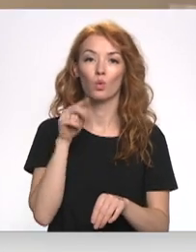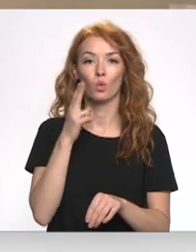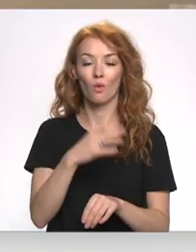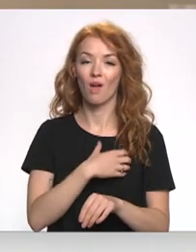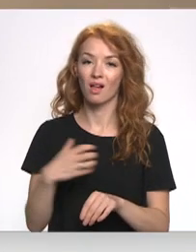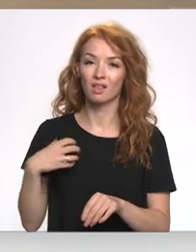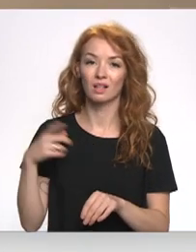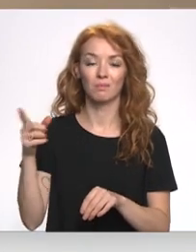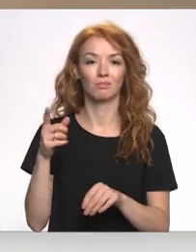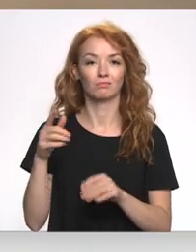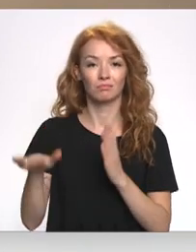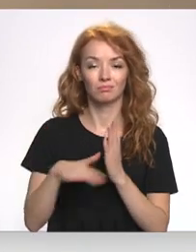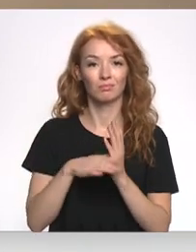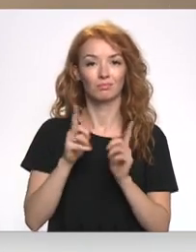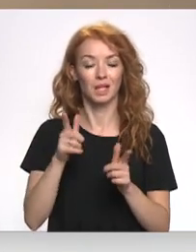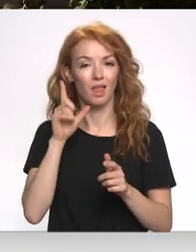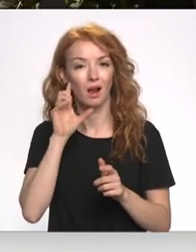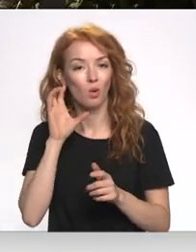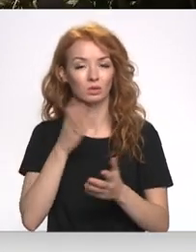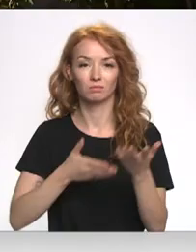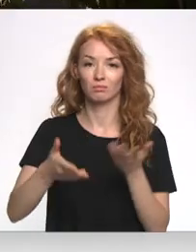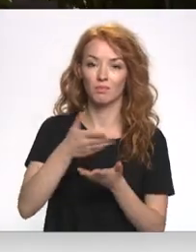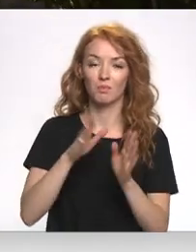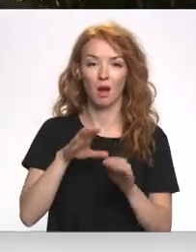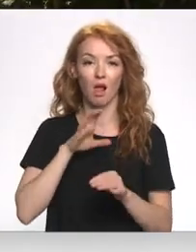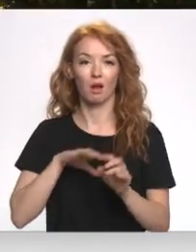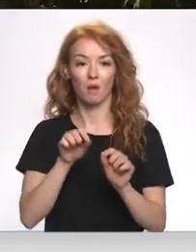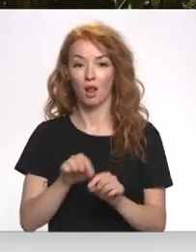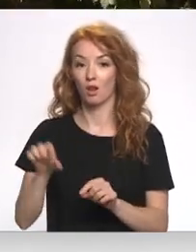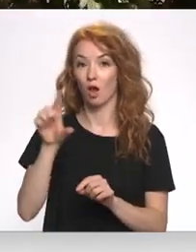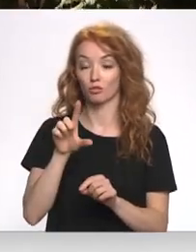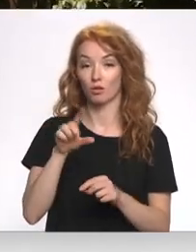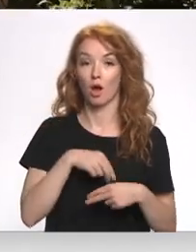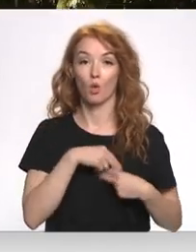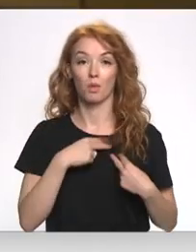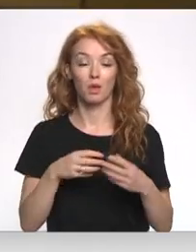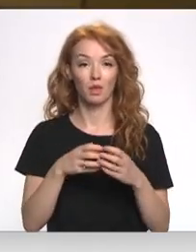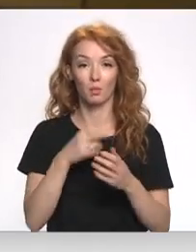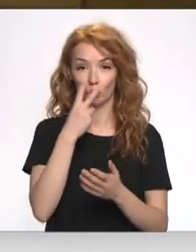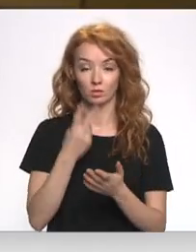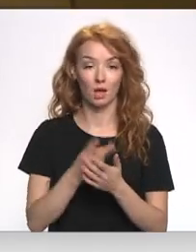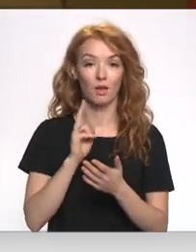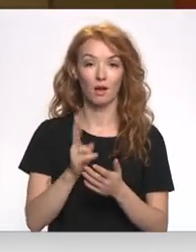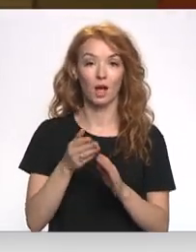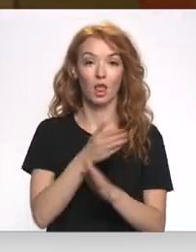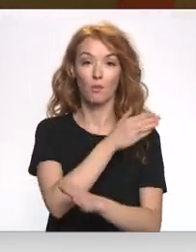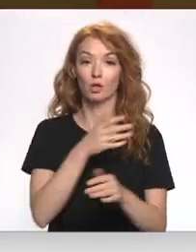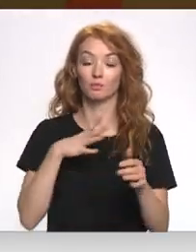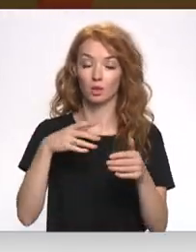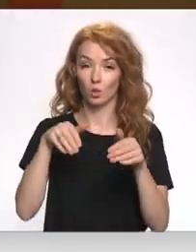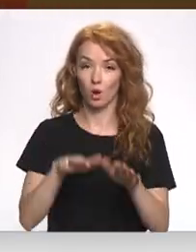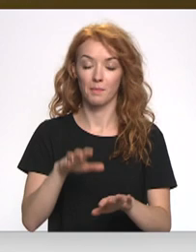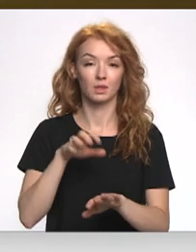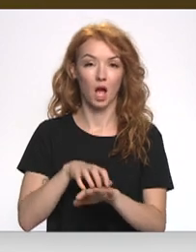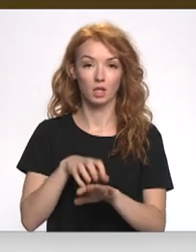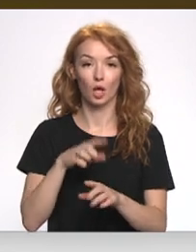vēlme ieklausīties mediķos un lem par labu atalgojumu palielināšanai. Arodbiedrība uzstāja, ka saskaņā ar valdības iepriekš lemto ārstiem